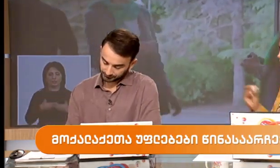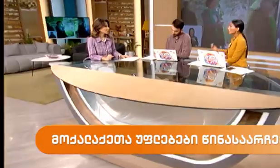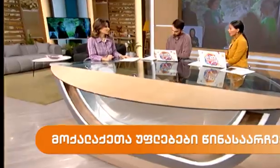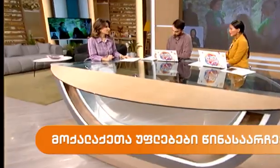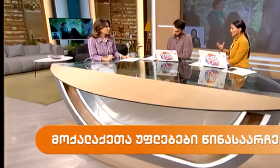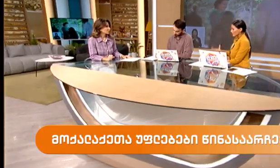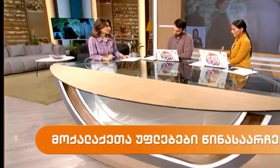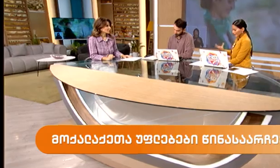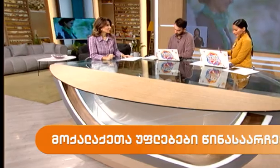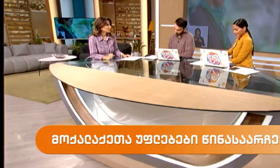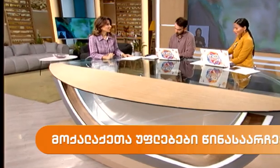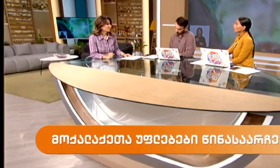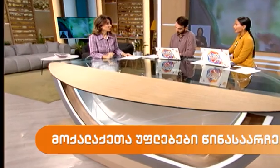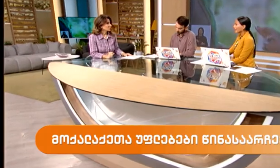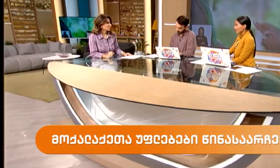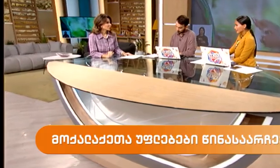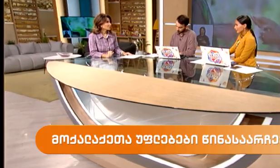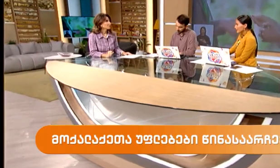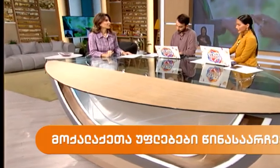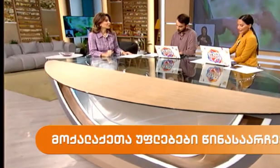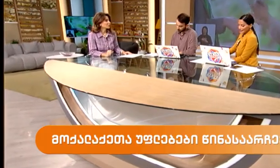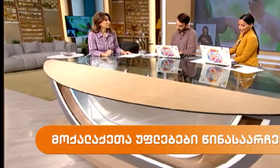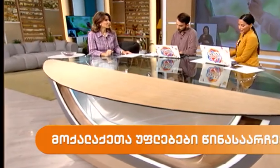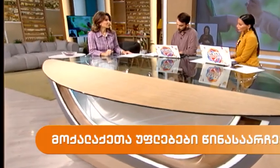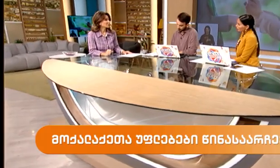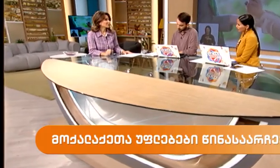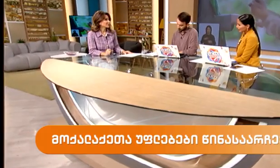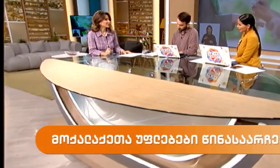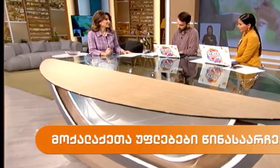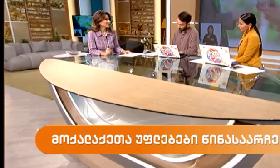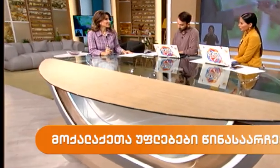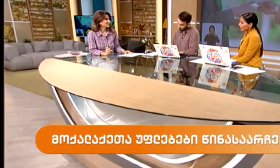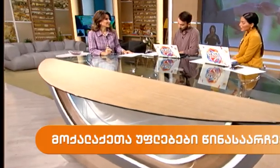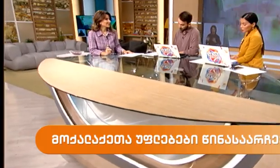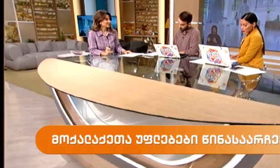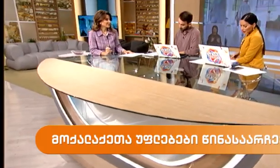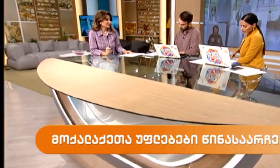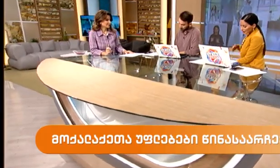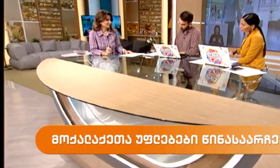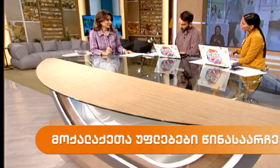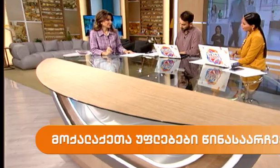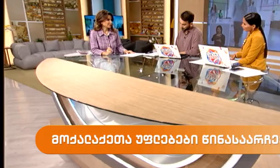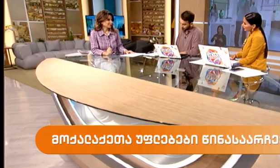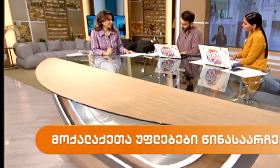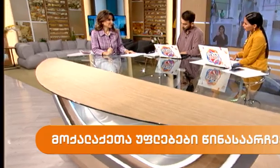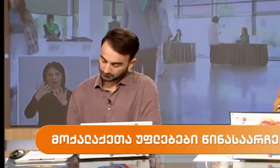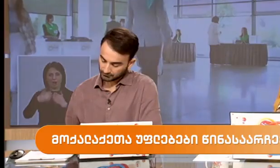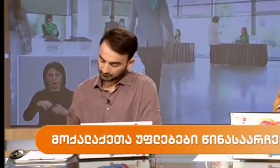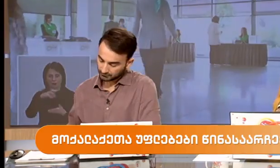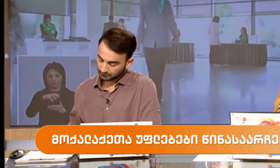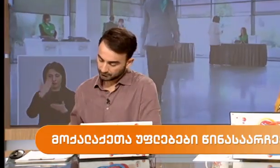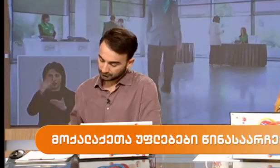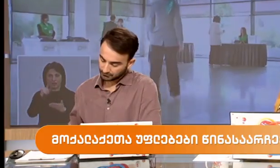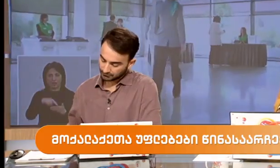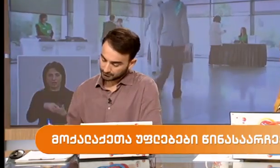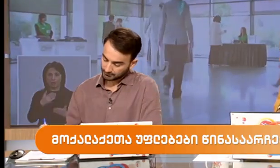რომლის ირგვლივაც კითხვები არსებობს და აქტუალობას არ კარგავს ხოლმე. მოდი გვითხარი, სად უნდა გადავამოწმოთ, ვართ